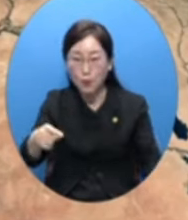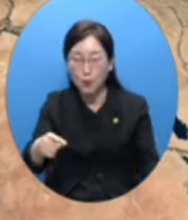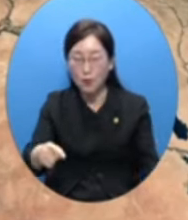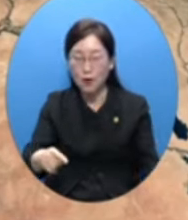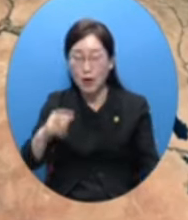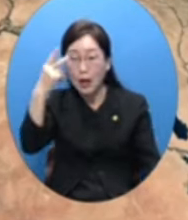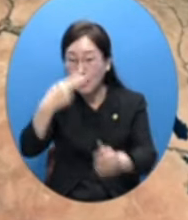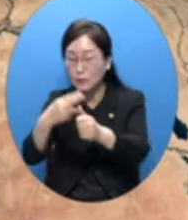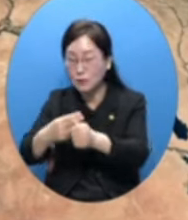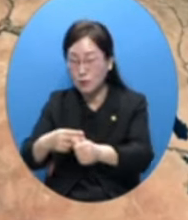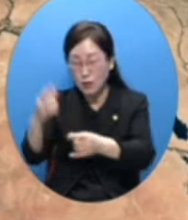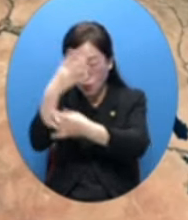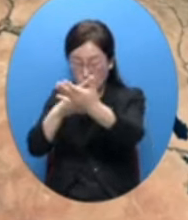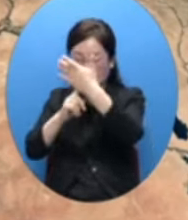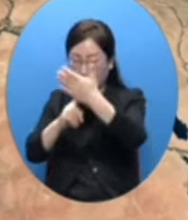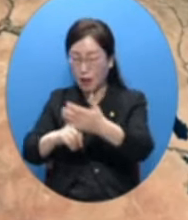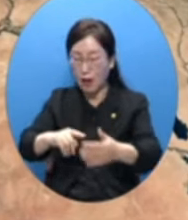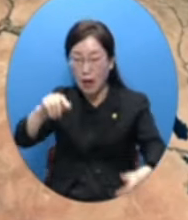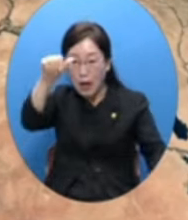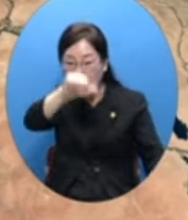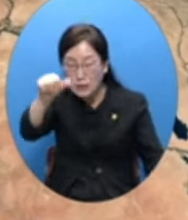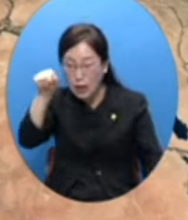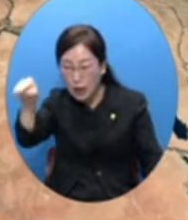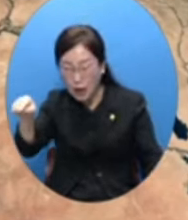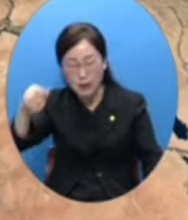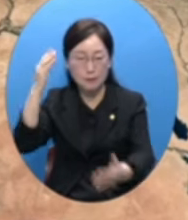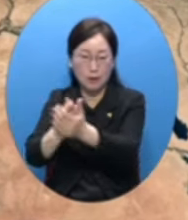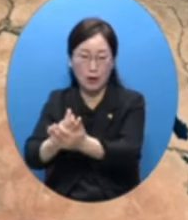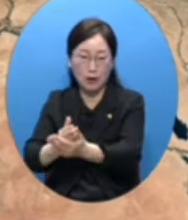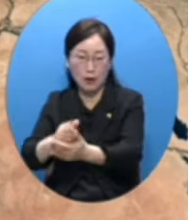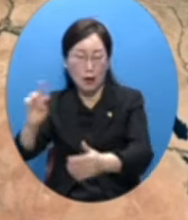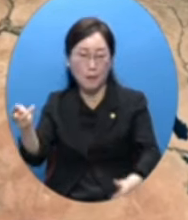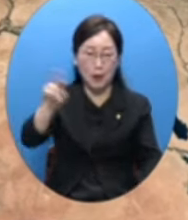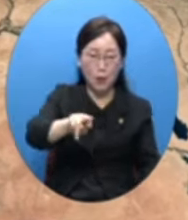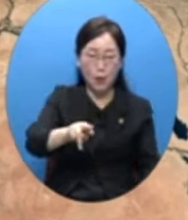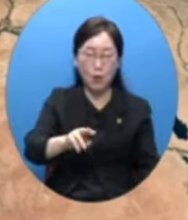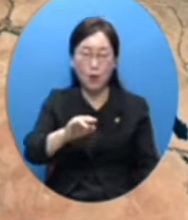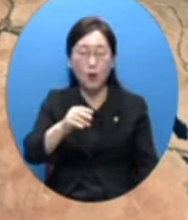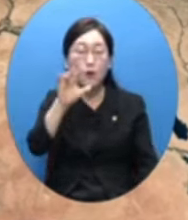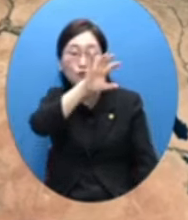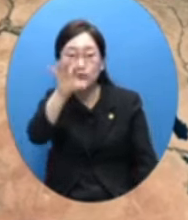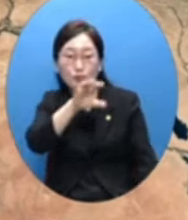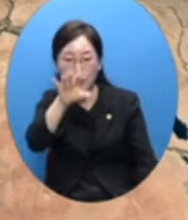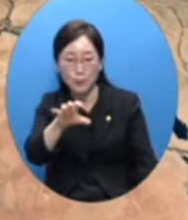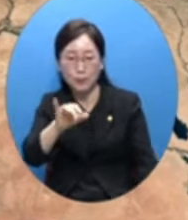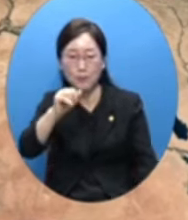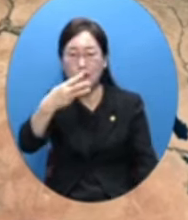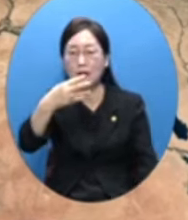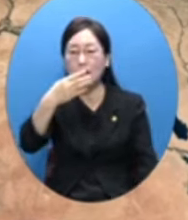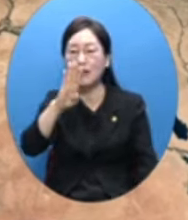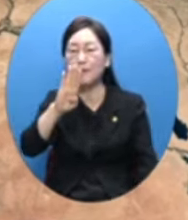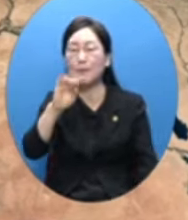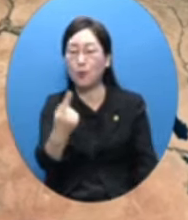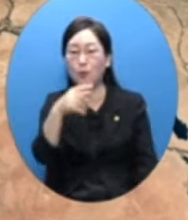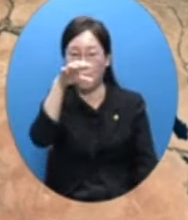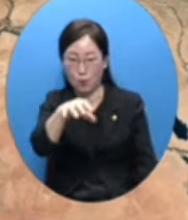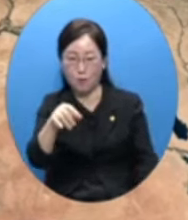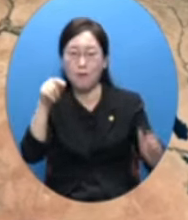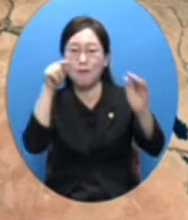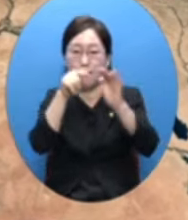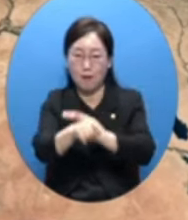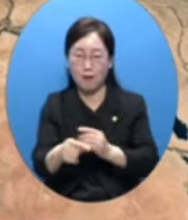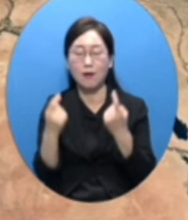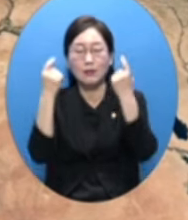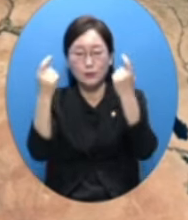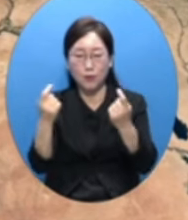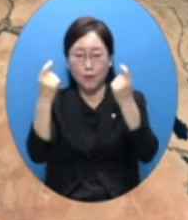가려던 발걸음을 옮겨서 드루아에서 이 유럽으로 빌립보로 넘어가는 그러한 선교 여정을